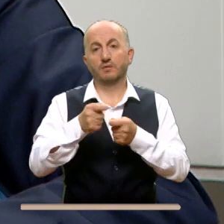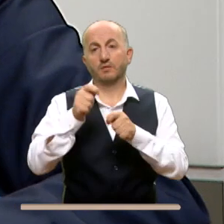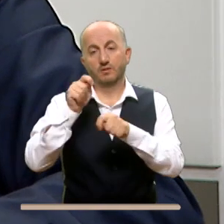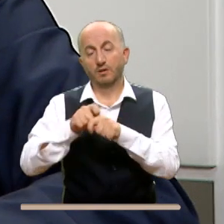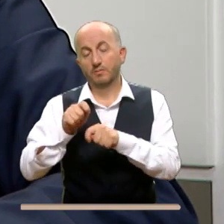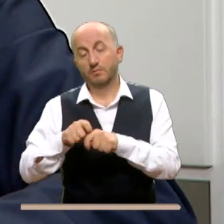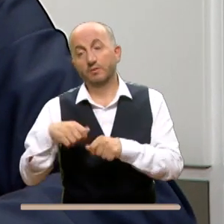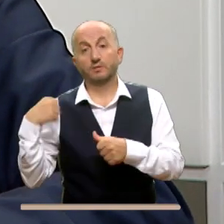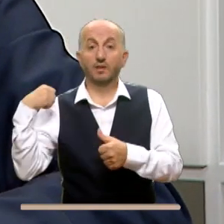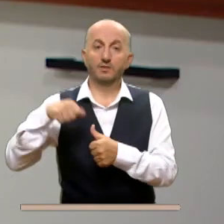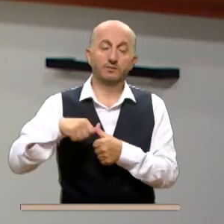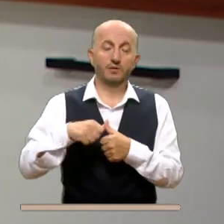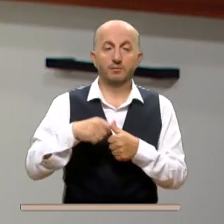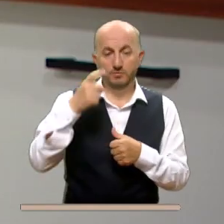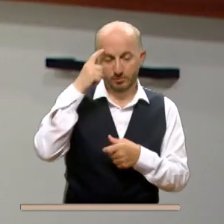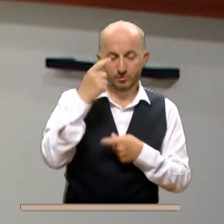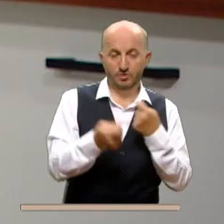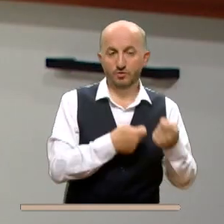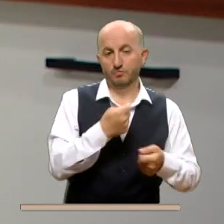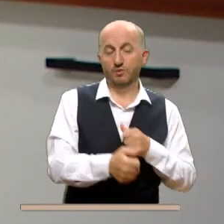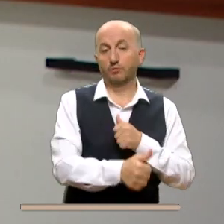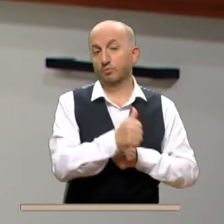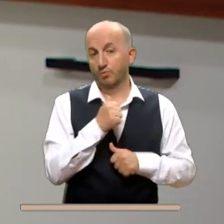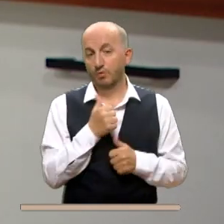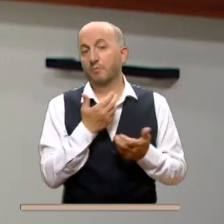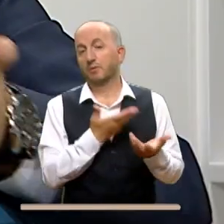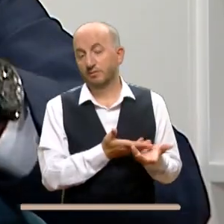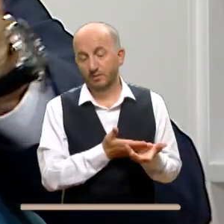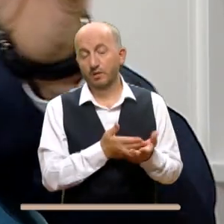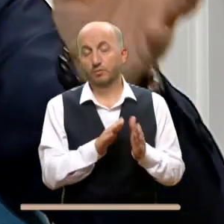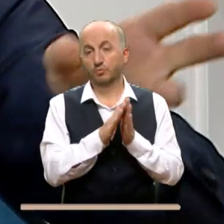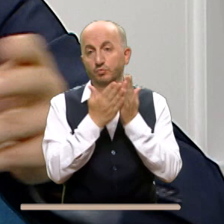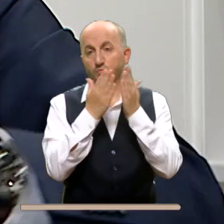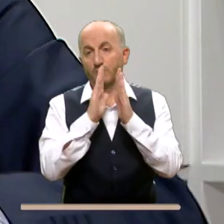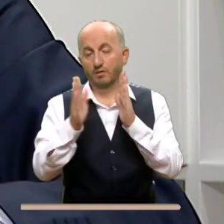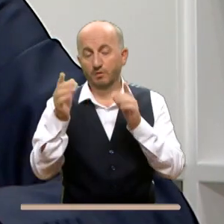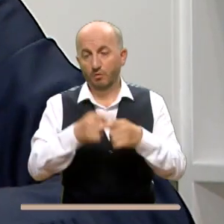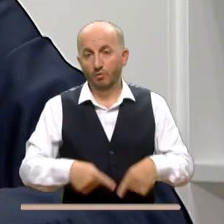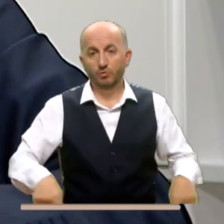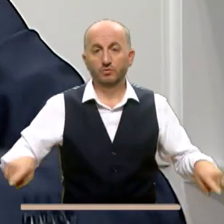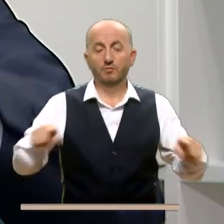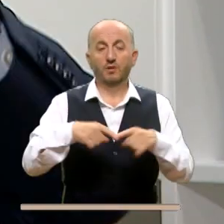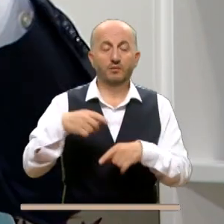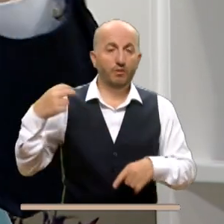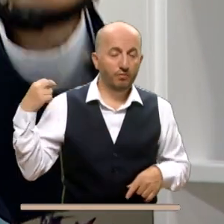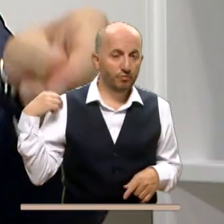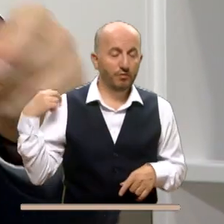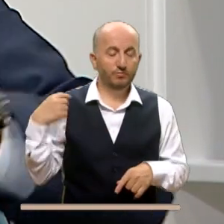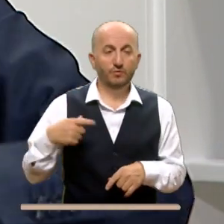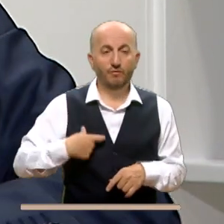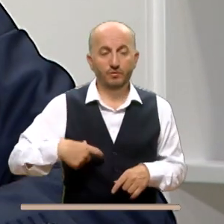çalışmalarına dönebildiler. Kütüphane ortamında kullanabilecekleri elbette ki efendim lavabo ortamları,